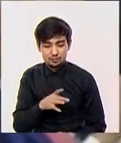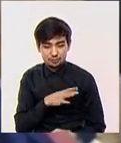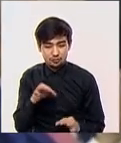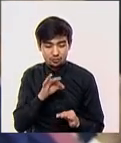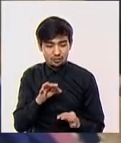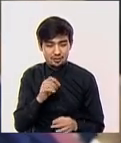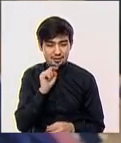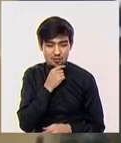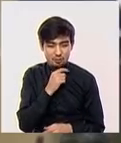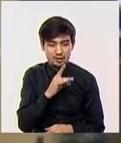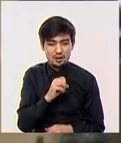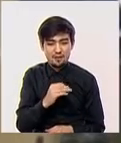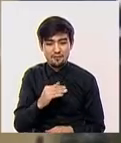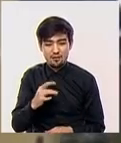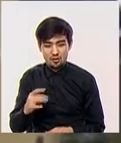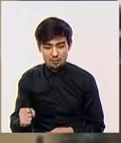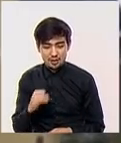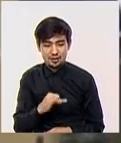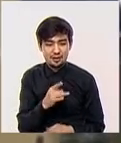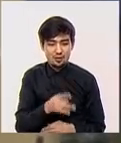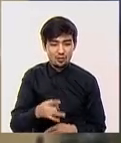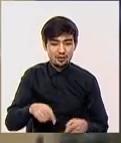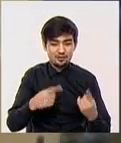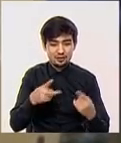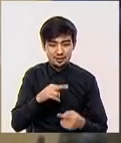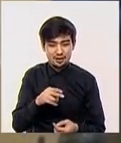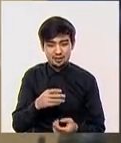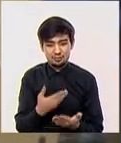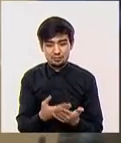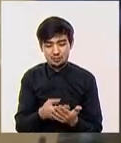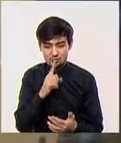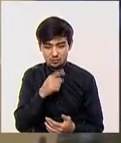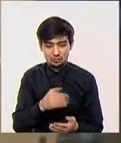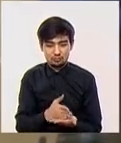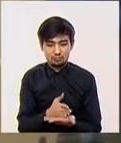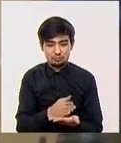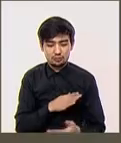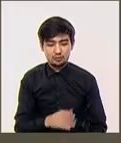комитета по экономической реформе и региональному развитию пробыла чуть больше года.